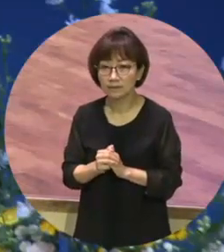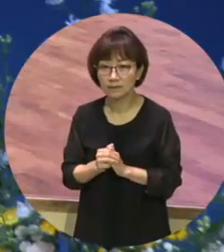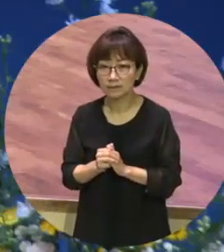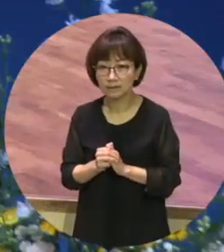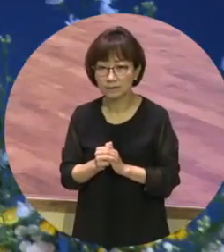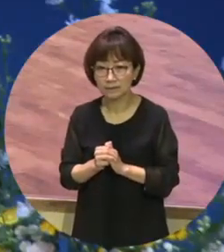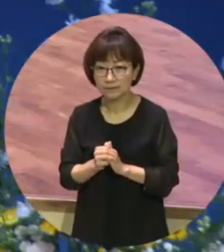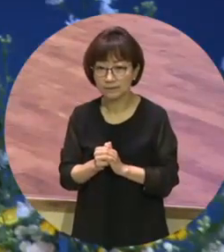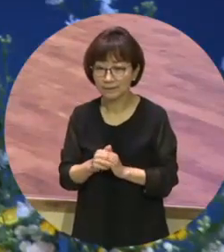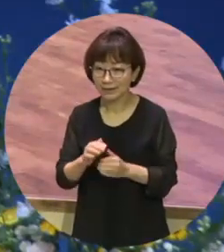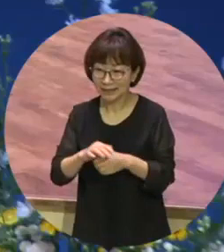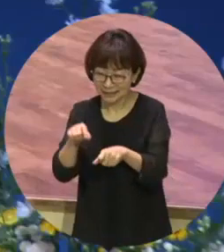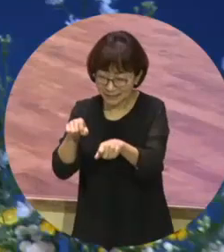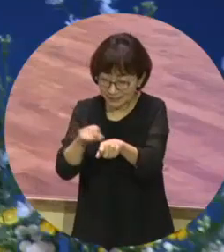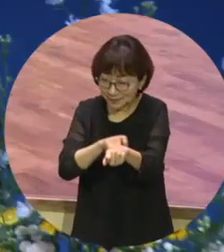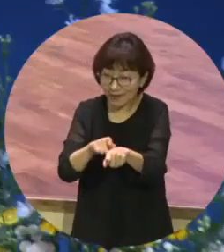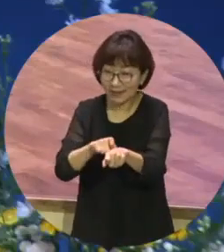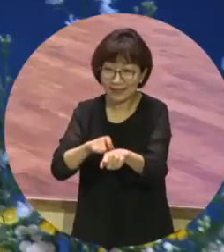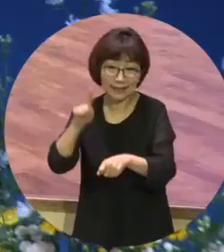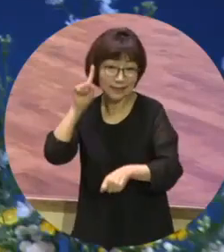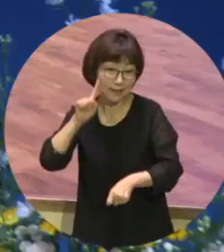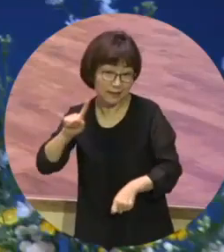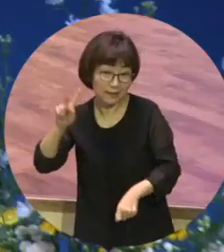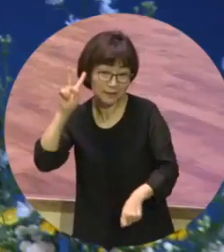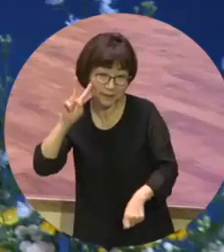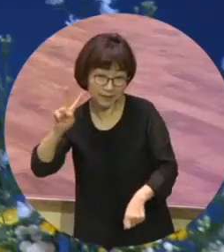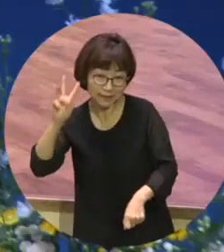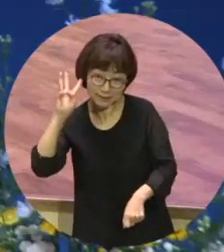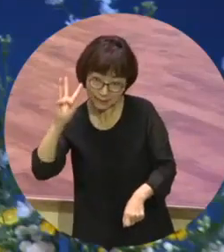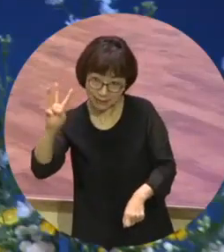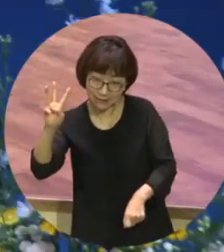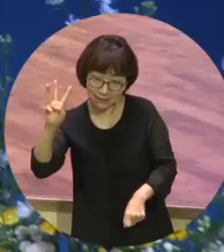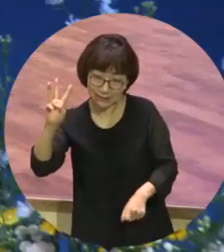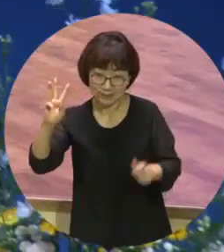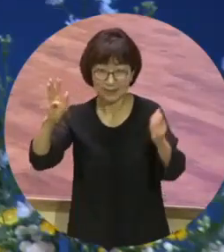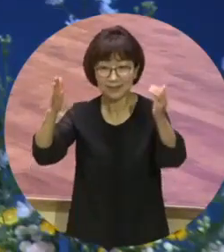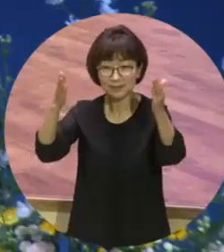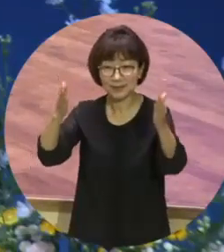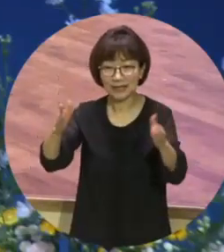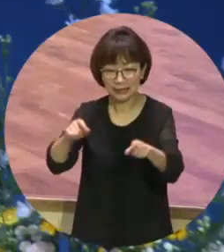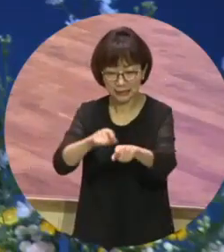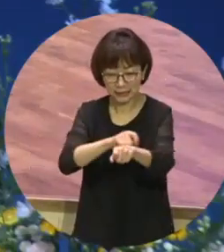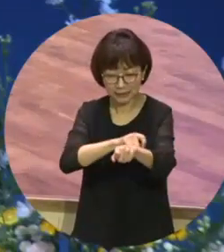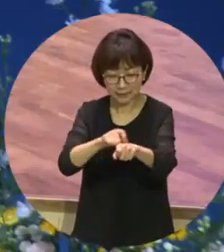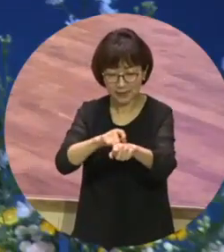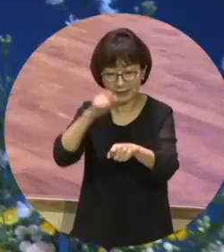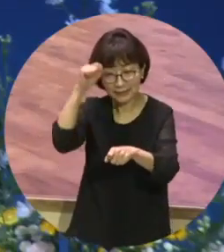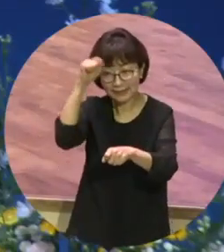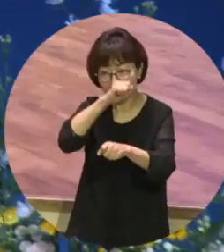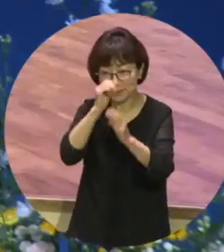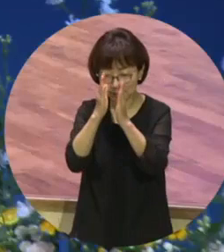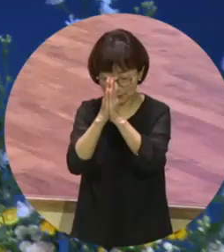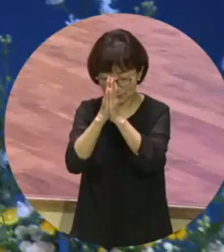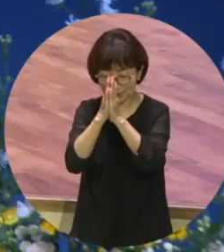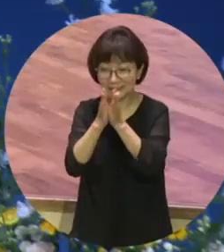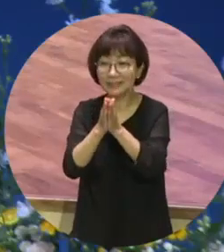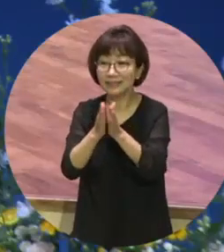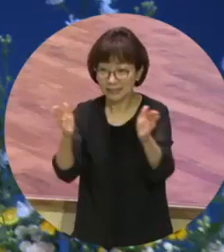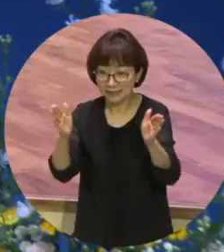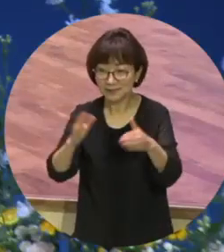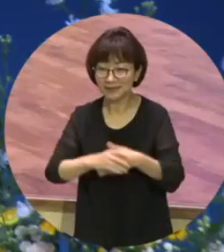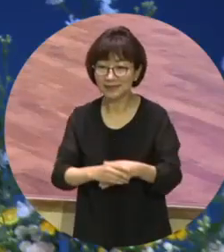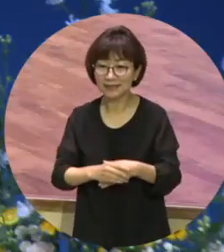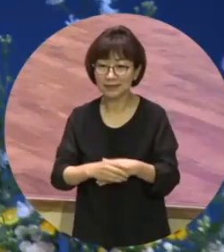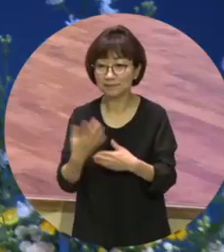진행하면서 특별히 내일부터 이제 3일 동안에 이제 특별 집중 새벽 기도가 시작이 되죠.